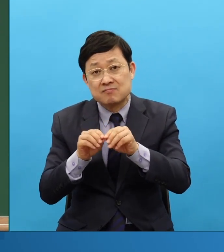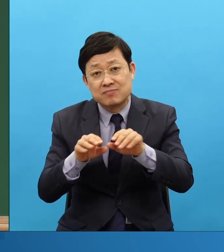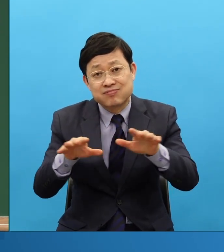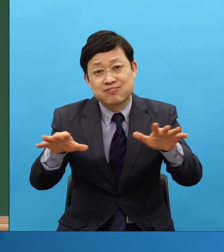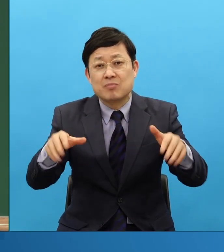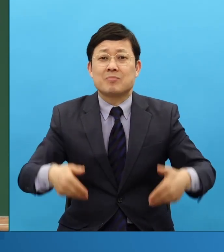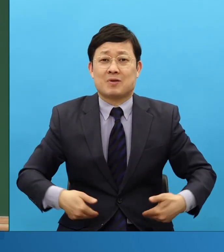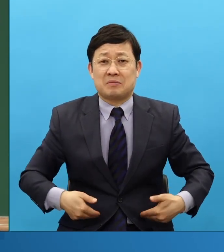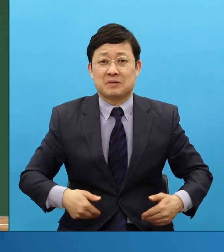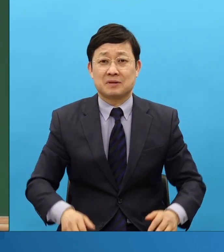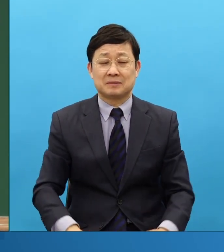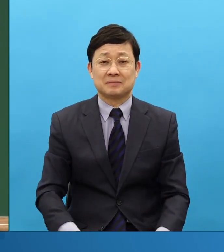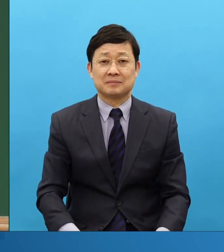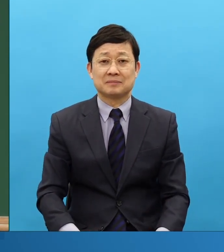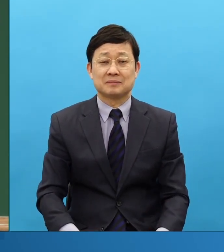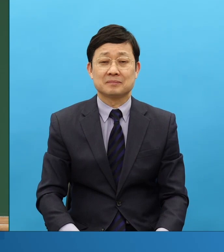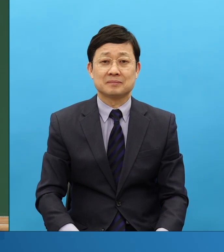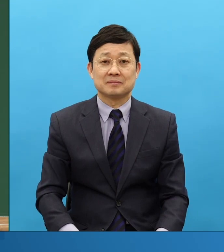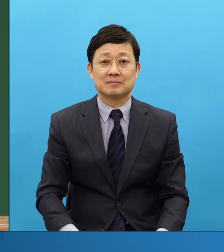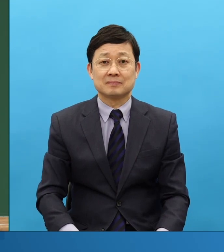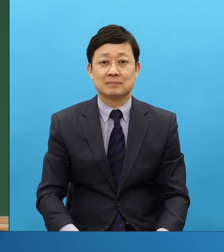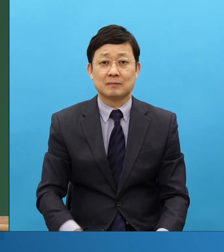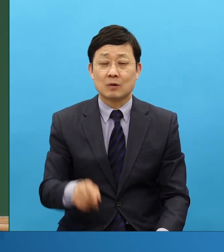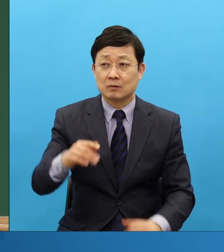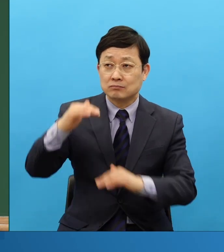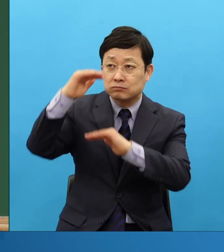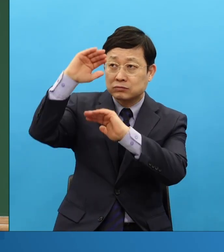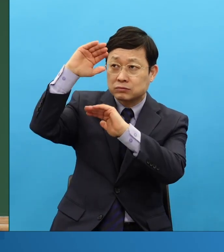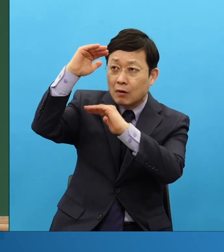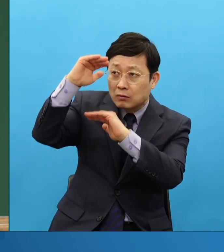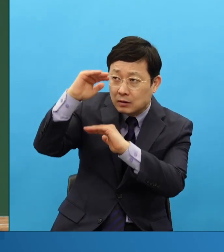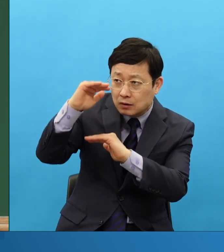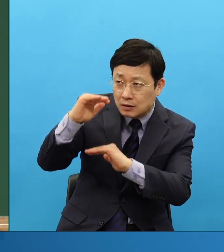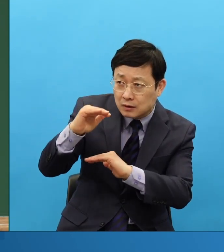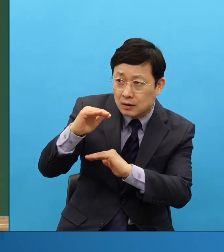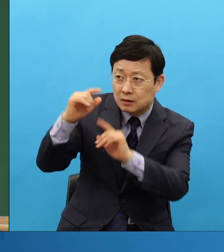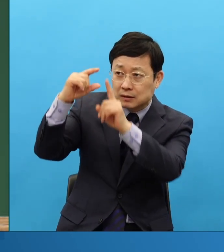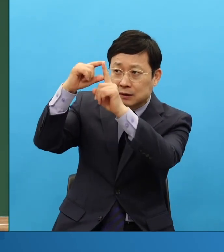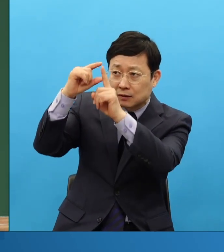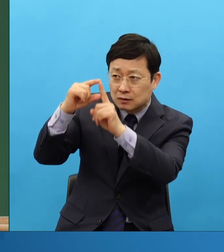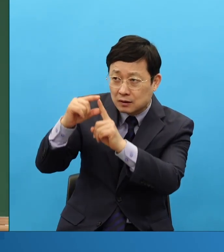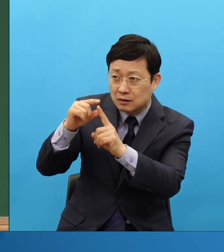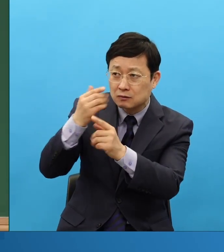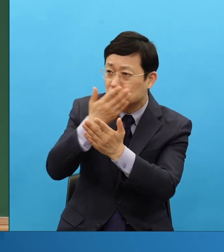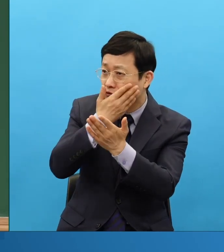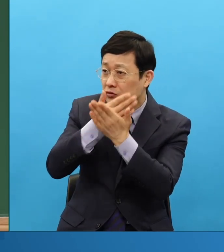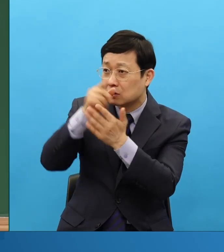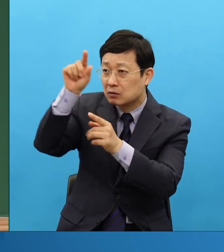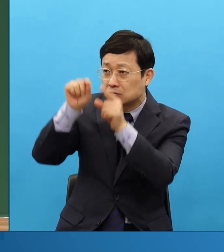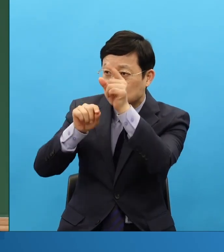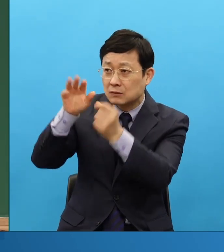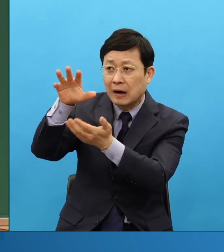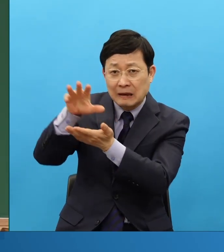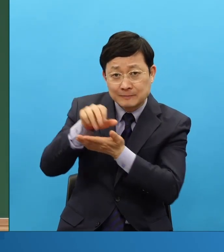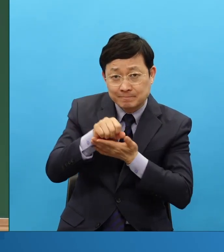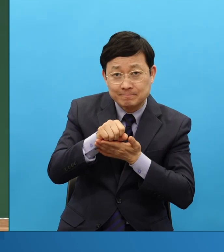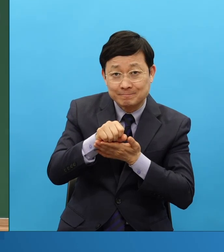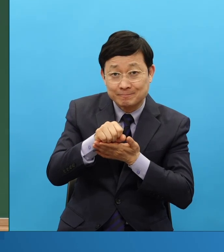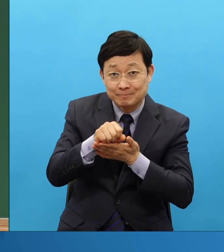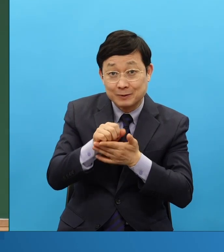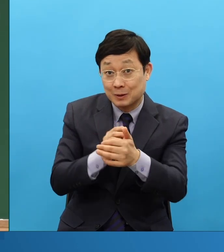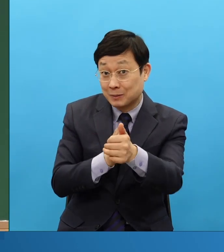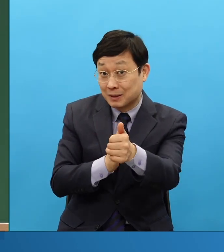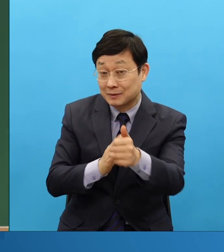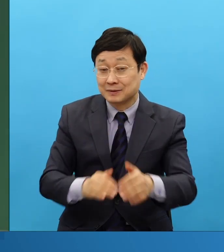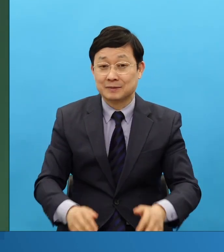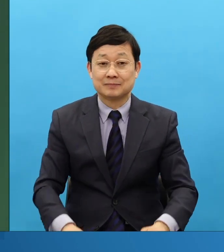응답을 이어나가는 단어들을 잘 기억하셔야 됩니다. And so you have to remember these words that kind of connects all these answers.